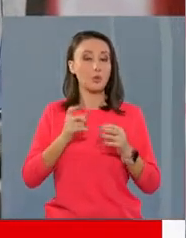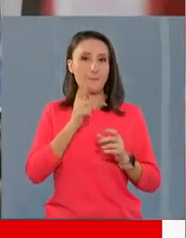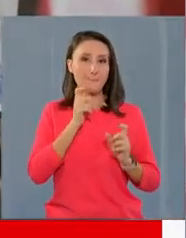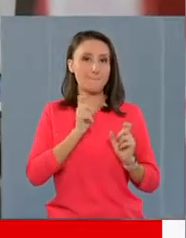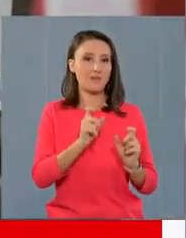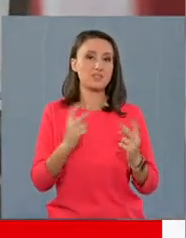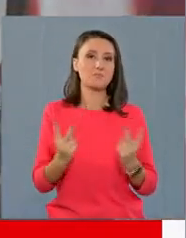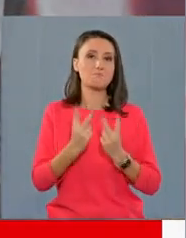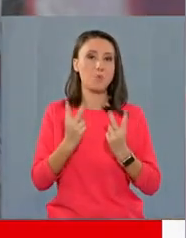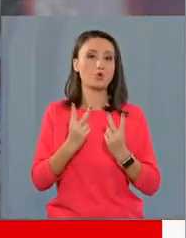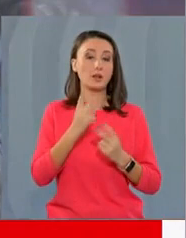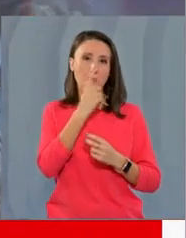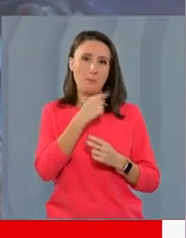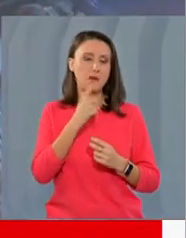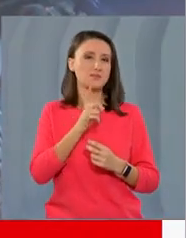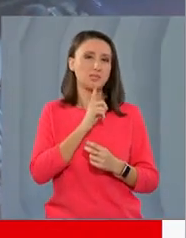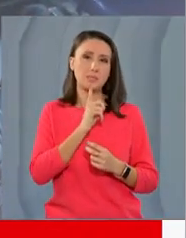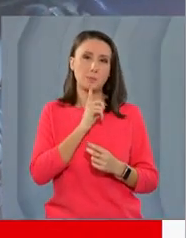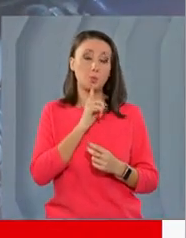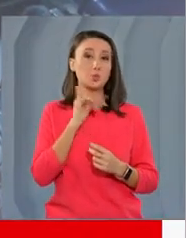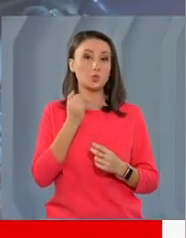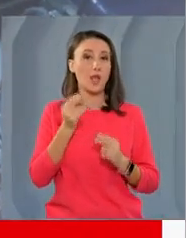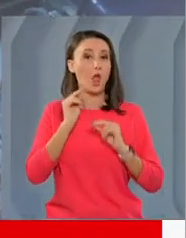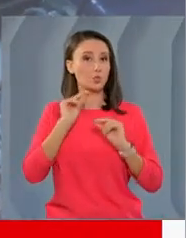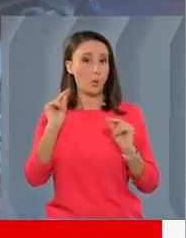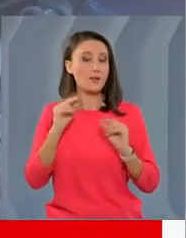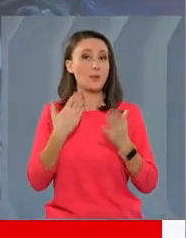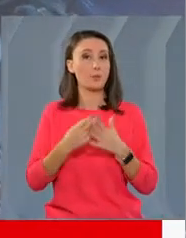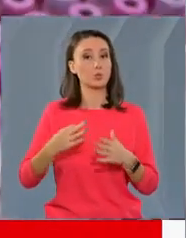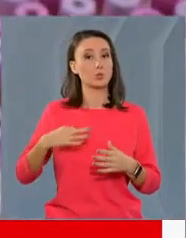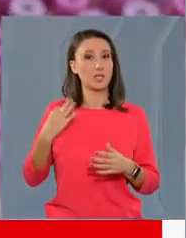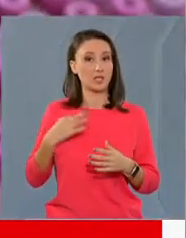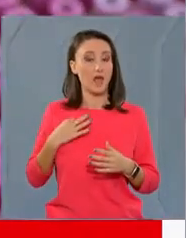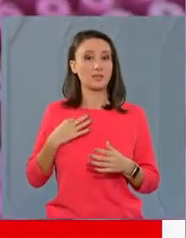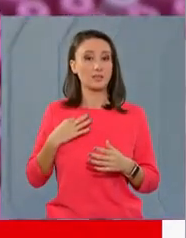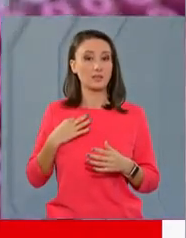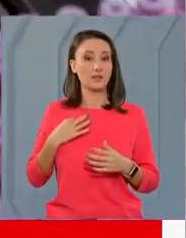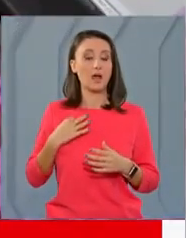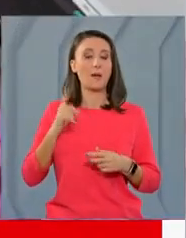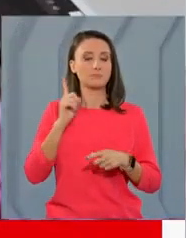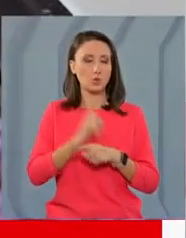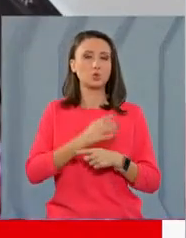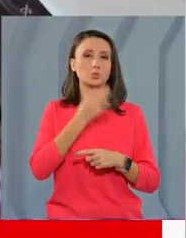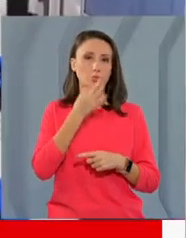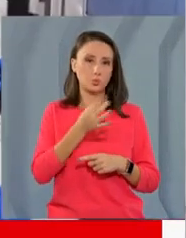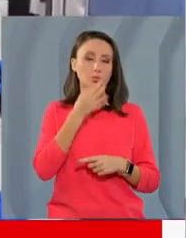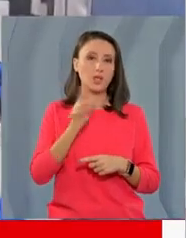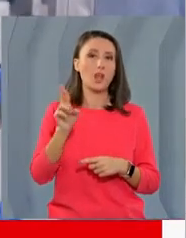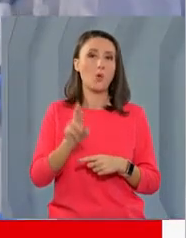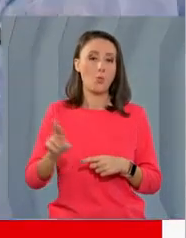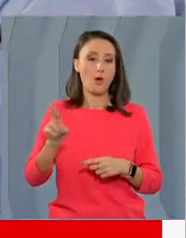mai importante, par banale, sunt simple, iar educația pentru sănătate, că tot am răgușit vorbind la dumneavoastră emisiune și nu